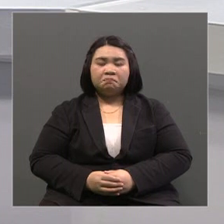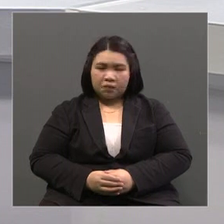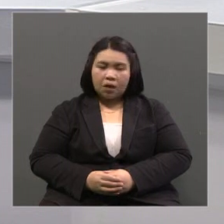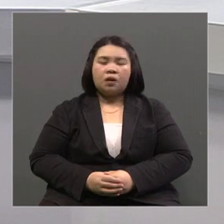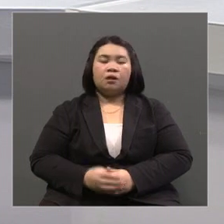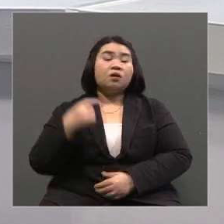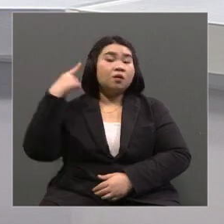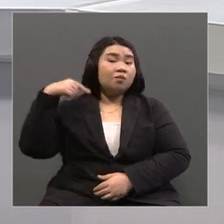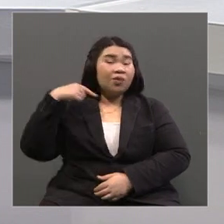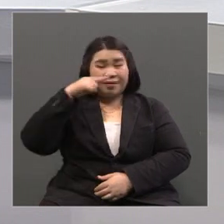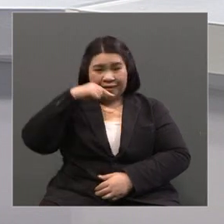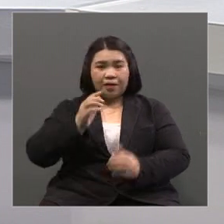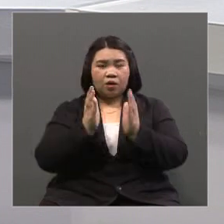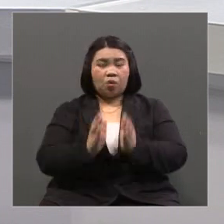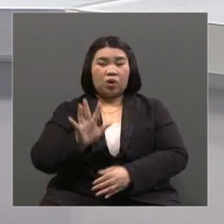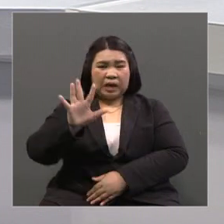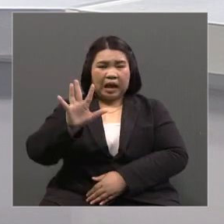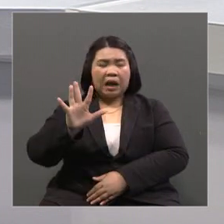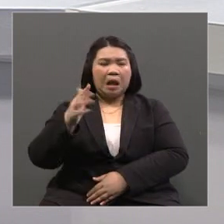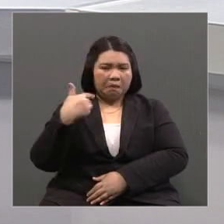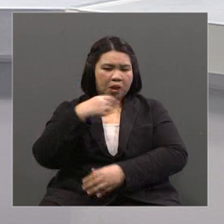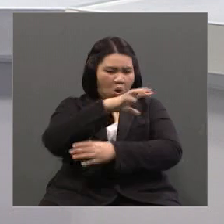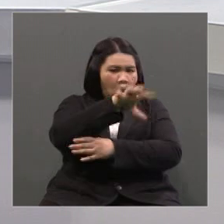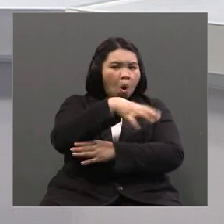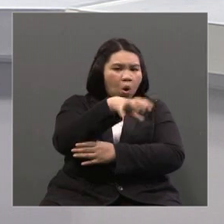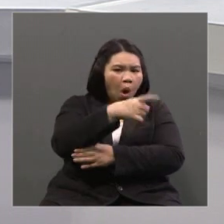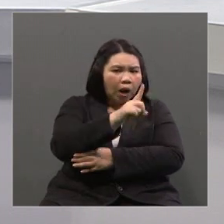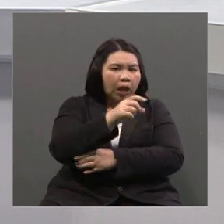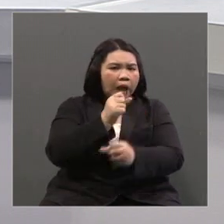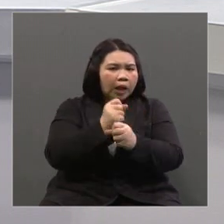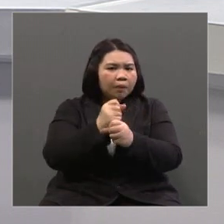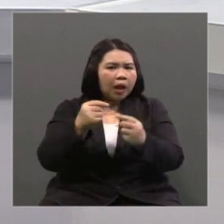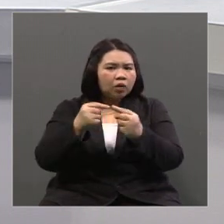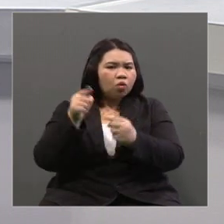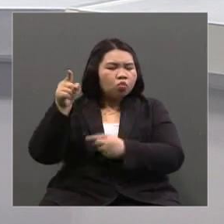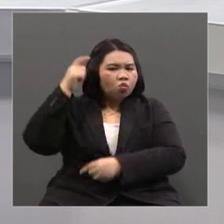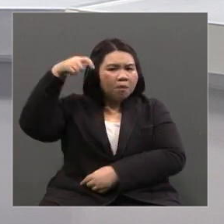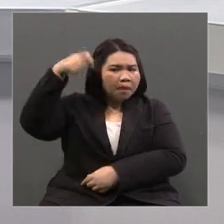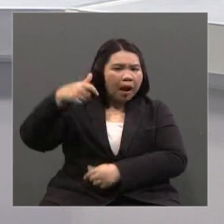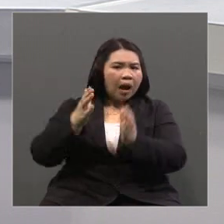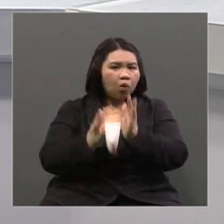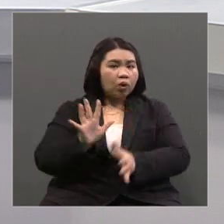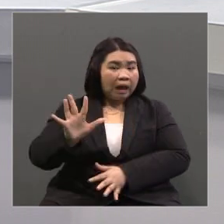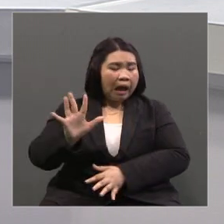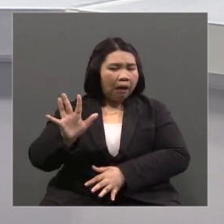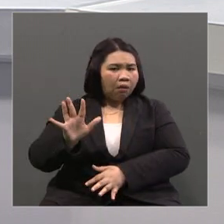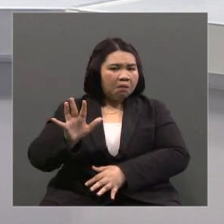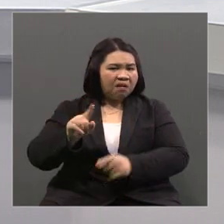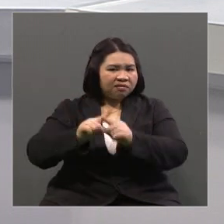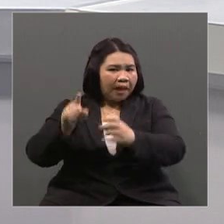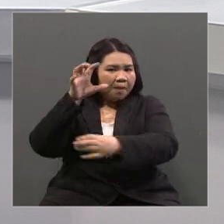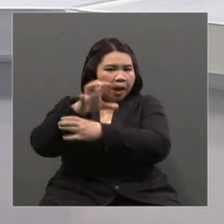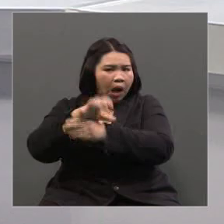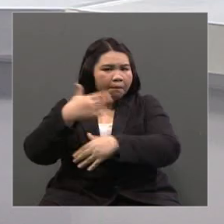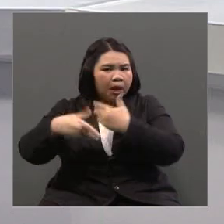มีหญิงไทย5คนนะคะที่มีการถูกหลอกให้ไปทำงานเป็น PR ที่ร้านอาหารในฝั่งของประเทศเมียนมาค่ะแต่ว่ากลับถูกบังคับให้ค้าประ